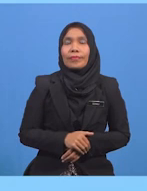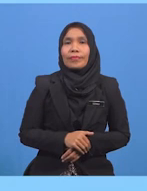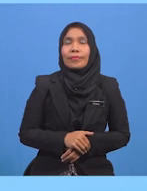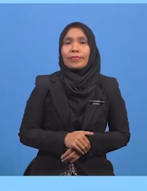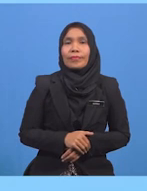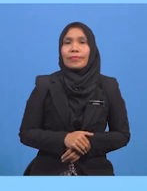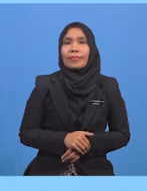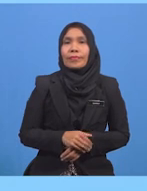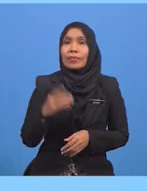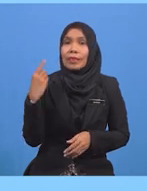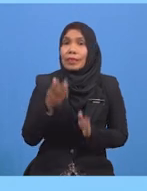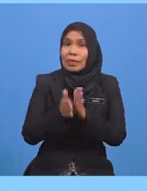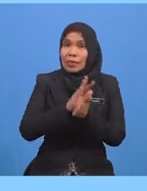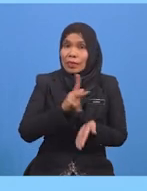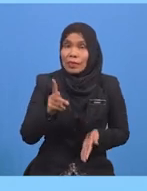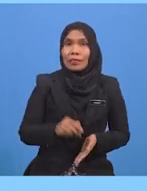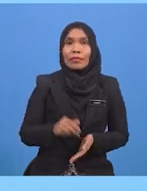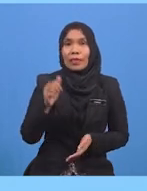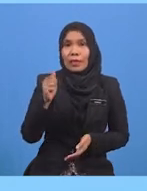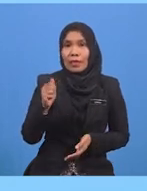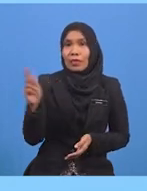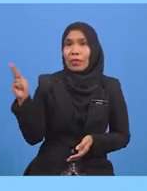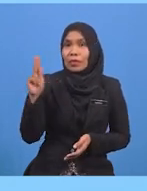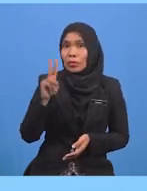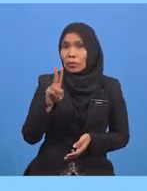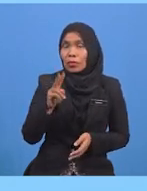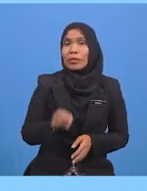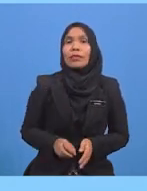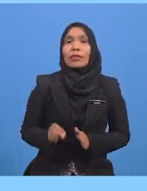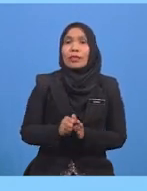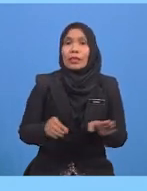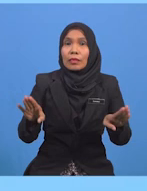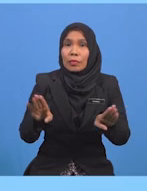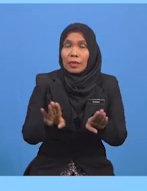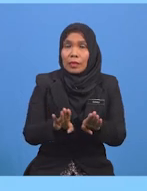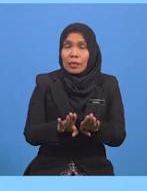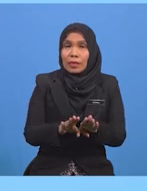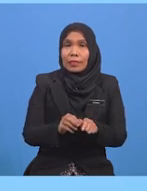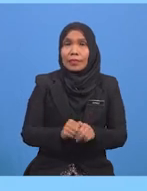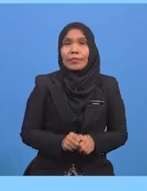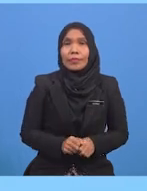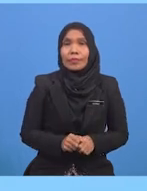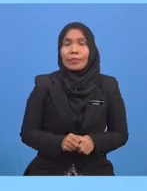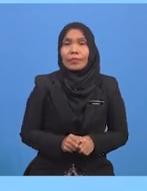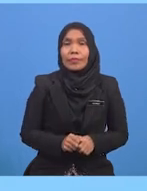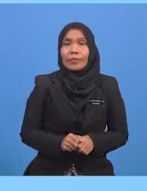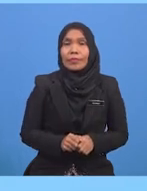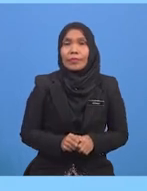Kemudian, kita jadikan A kuasa 2 sebagai tajuk utama dan